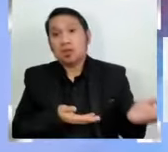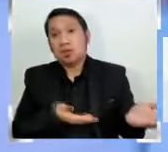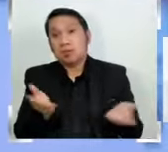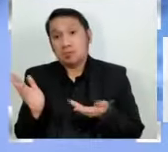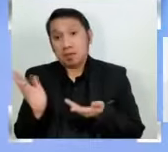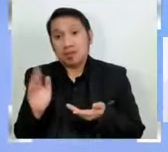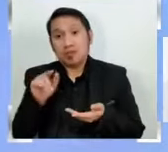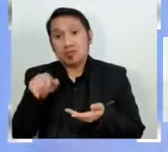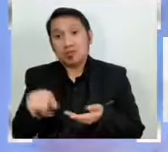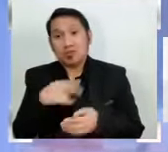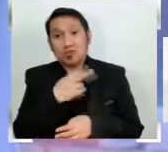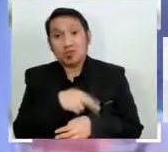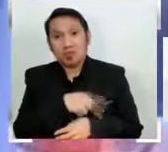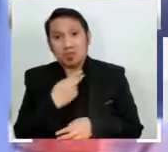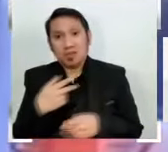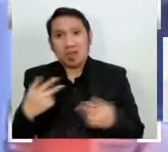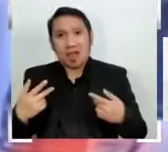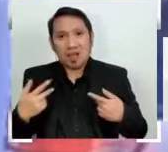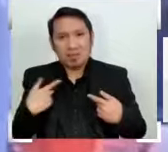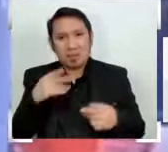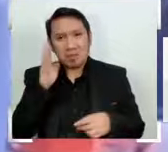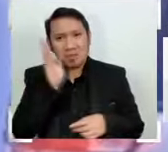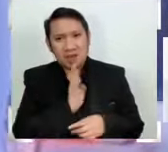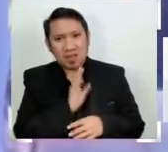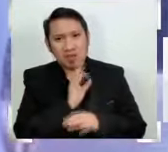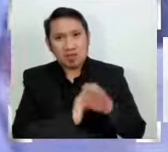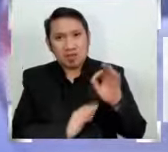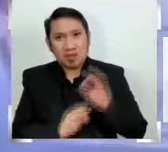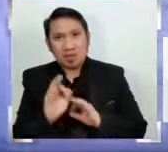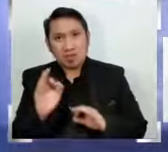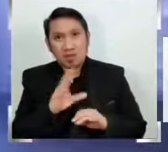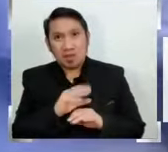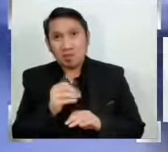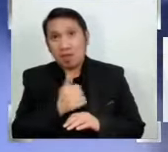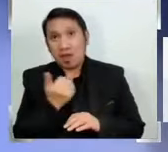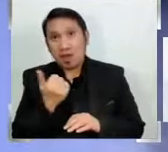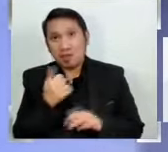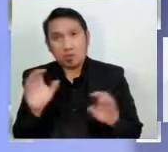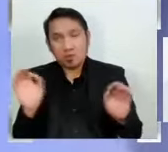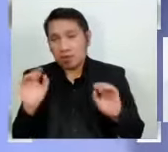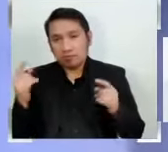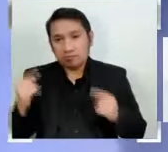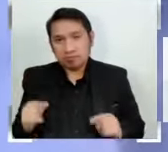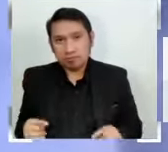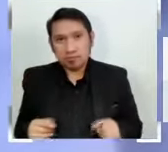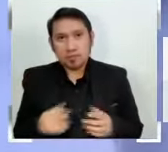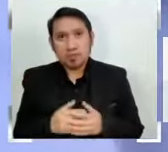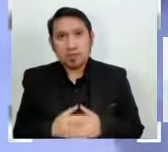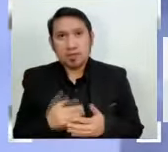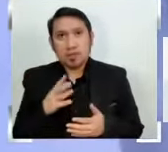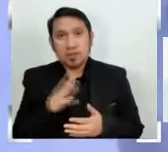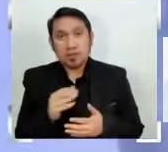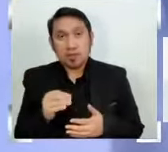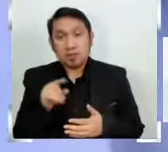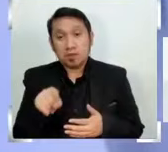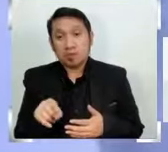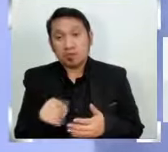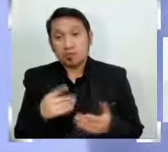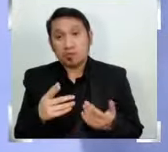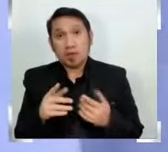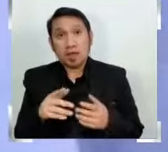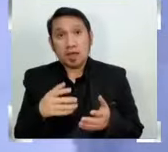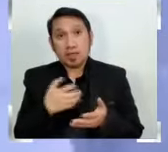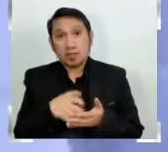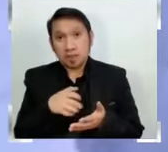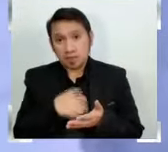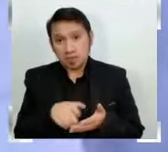motosiklo na nagtamo ng bali sa hita habang wala naman sugat ang ibang nasagasaan. Sasagutin naman ng driver ng SUV ang mga